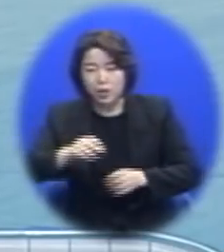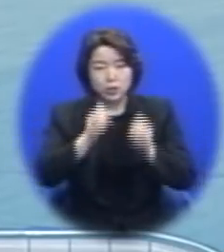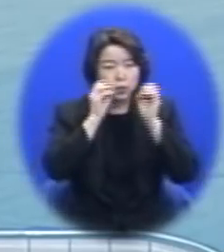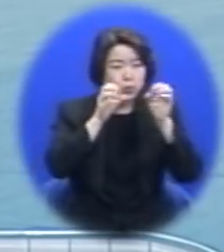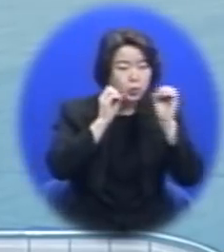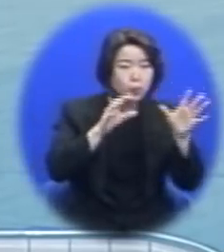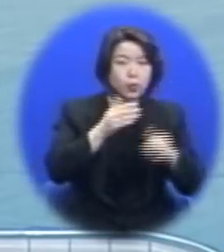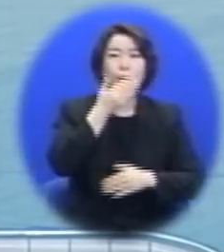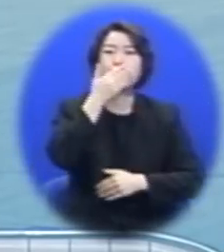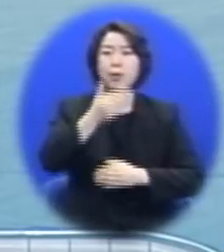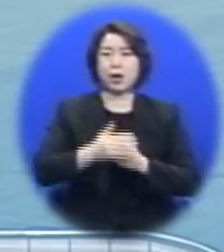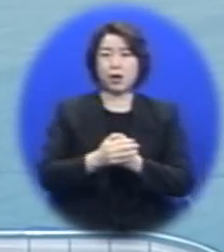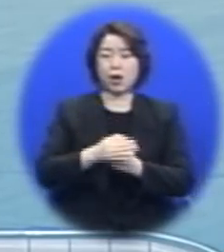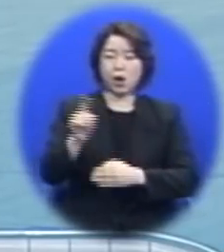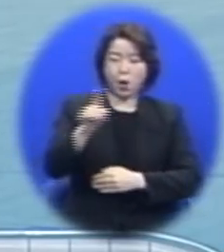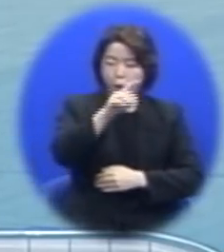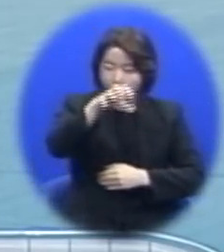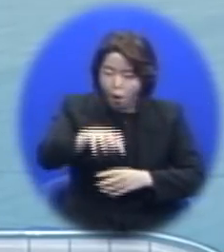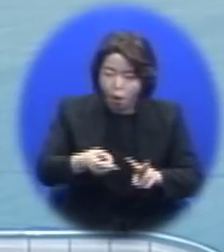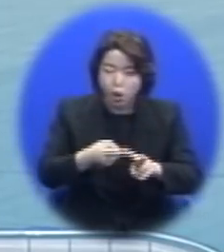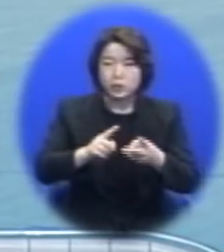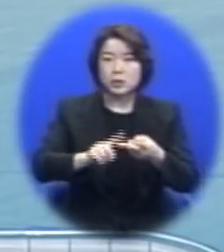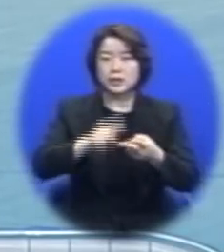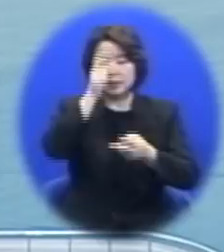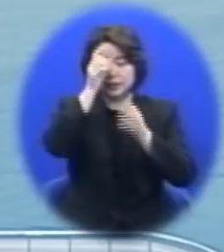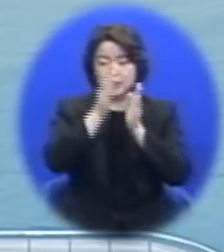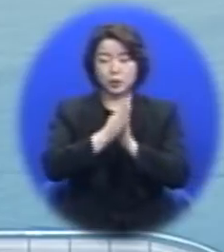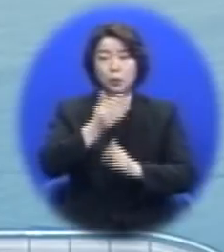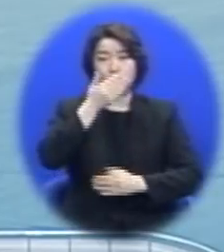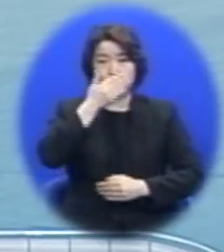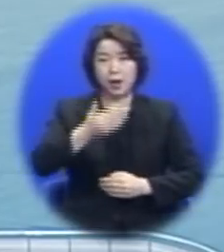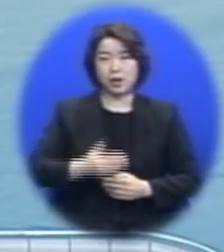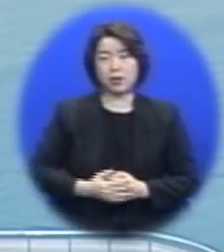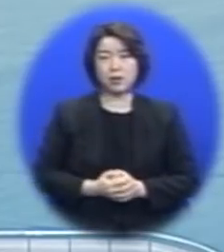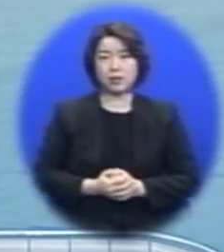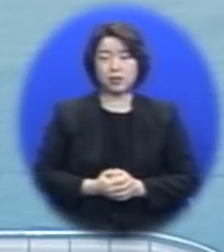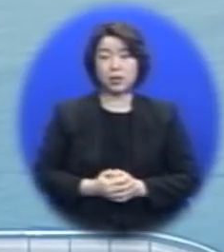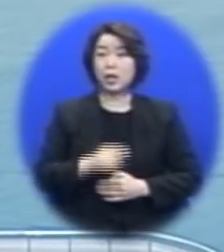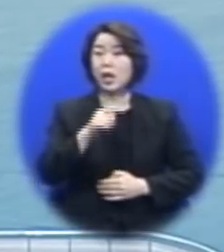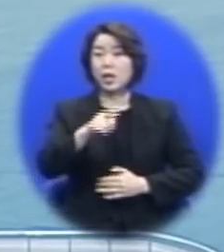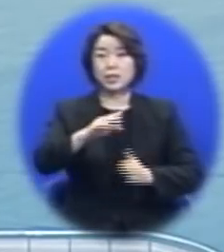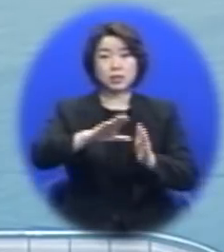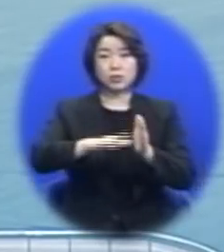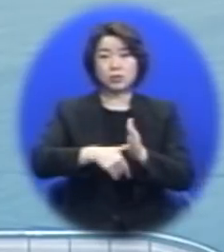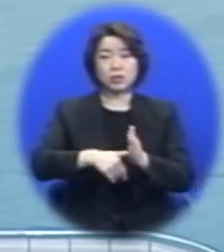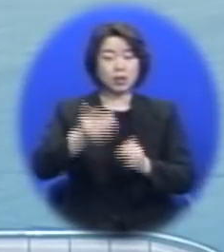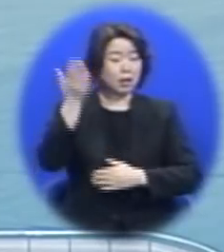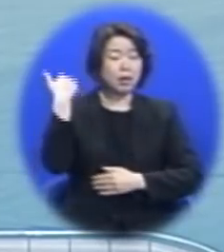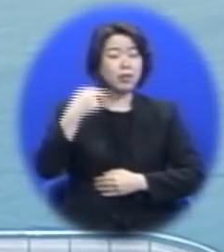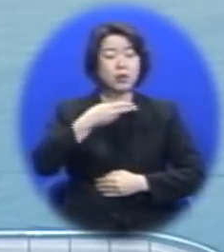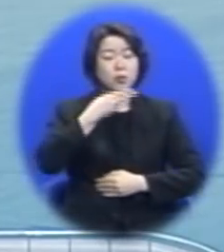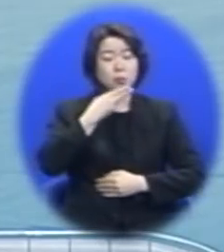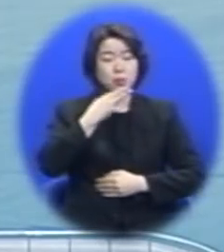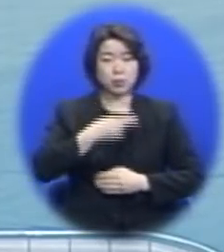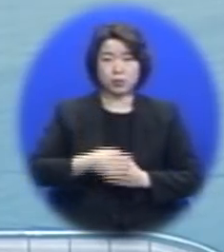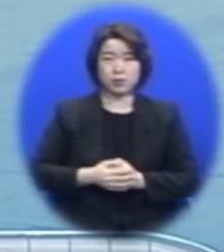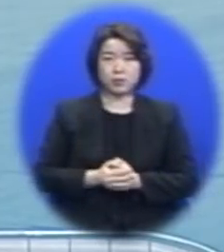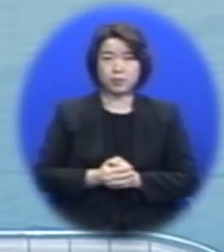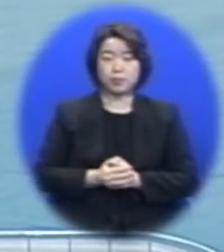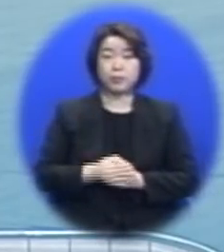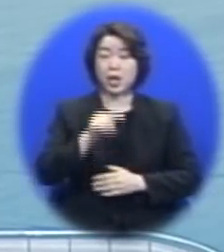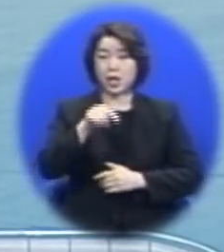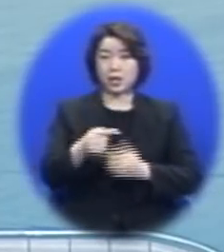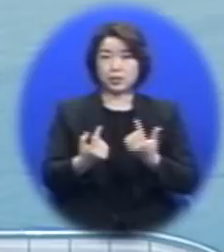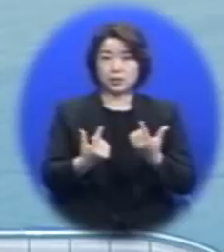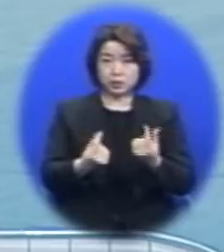있어요. 어디서든지 기도할 수 있어요. 이런 시대가 없었어요.